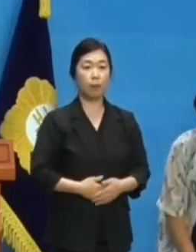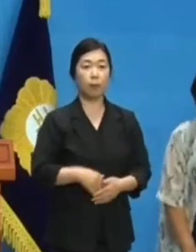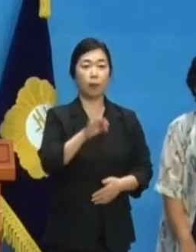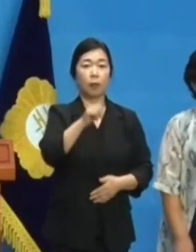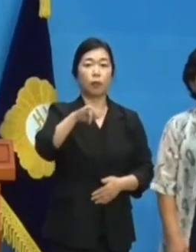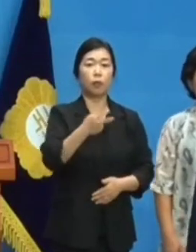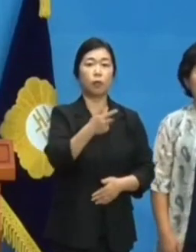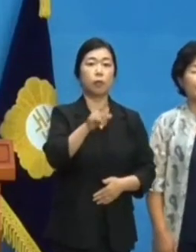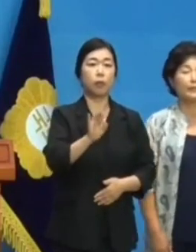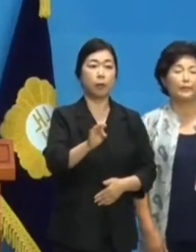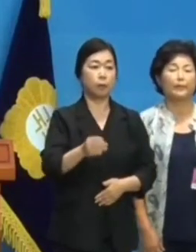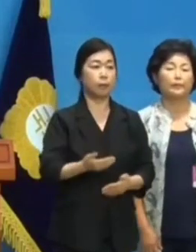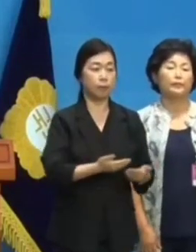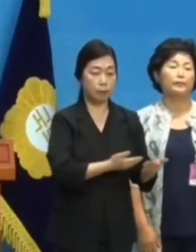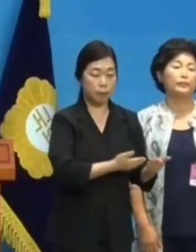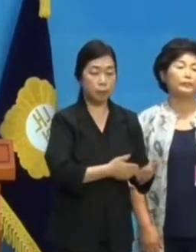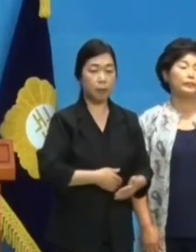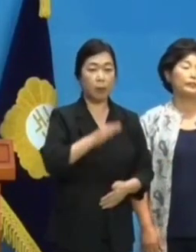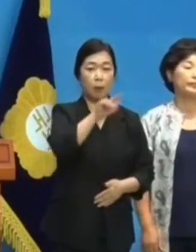이윤정님,